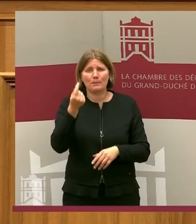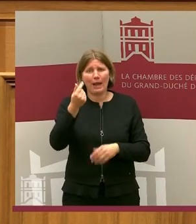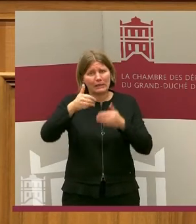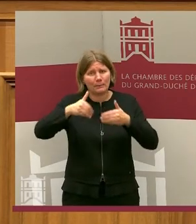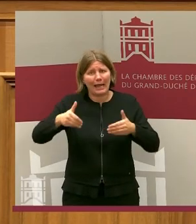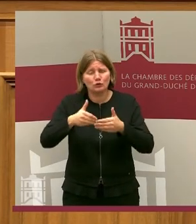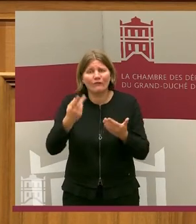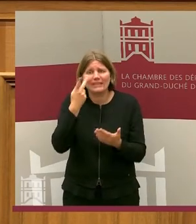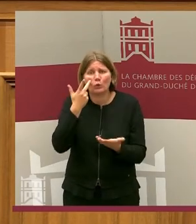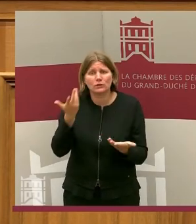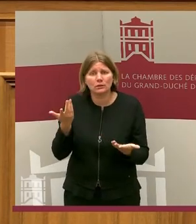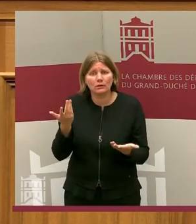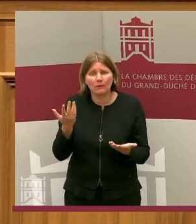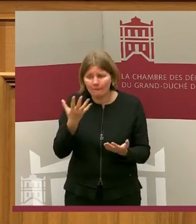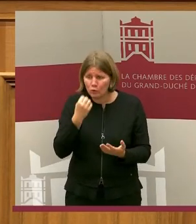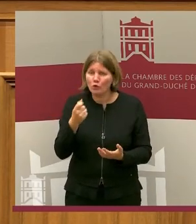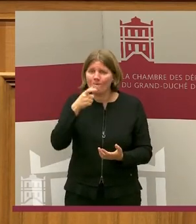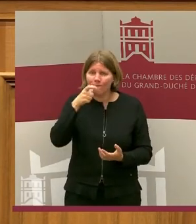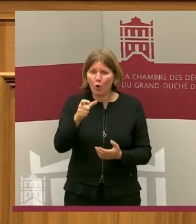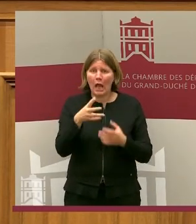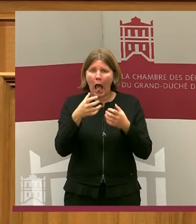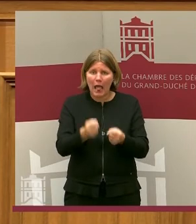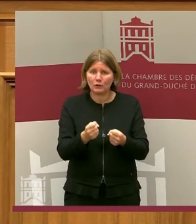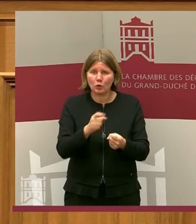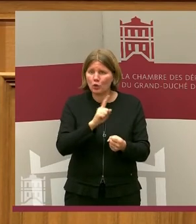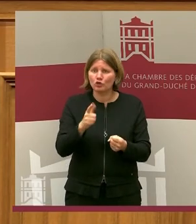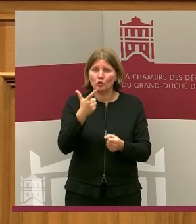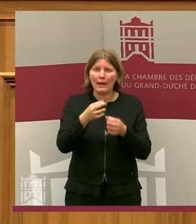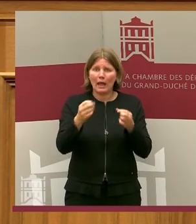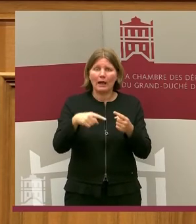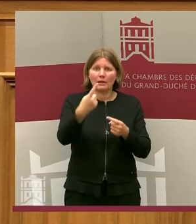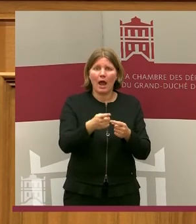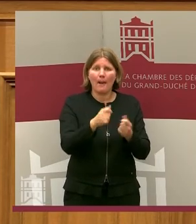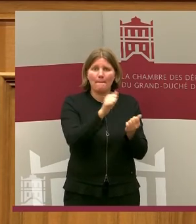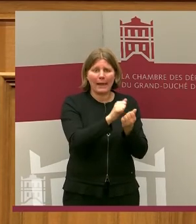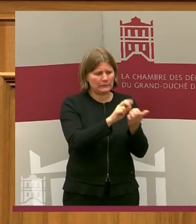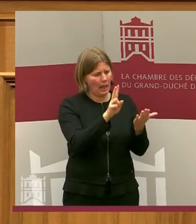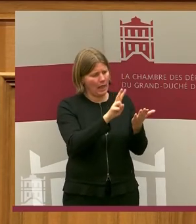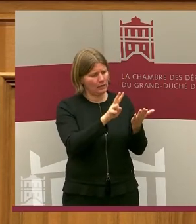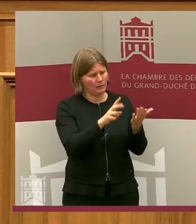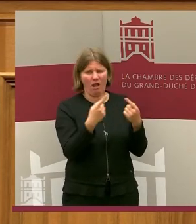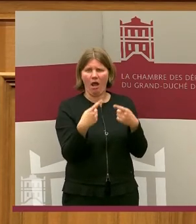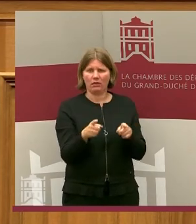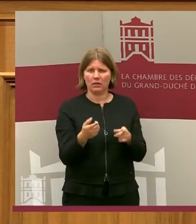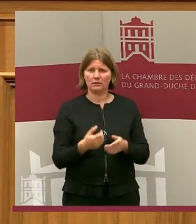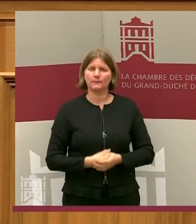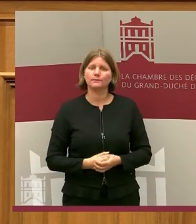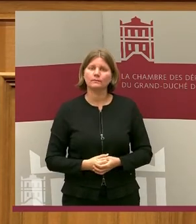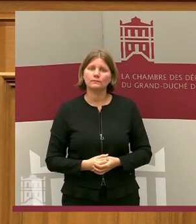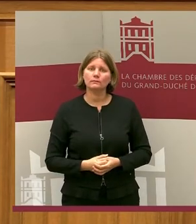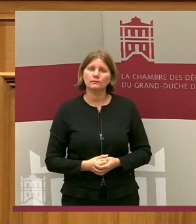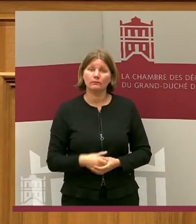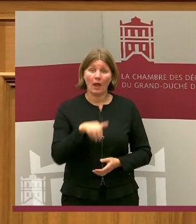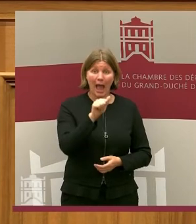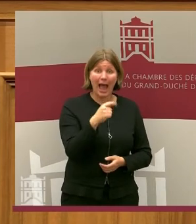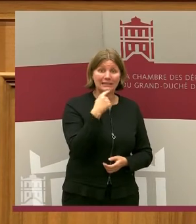Chambre hält. Und nicht zwei Tage drauf aus der Presse gewohnt gehen, dass es drin ähnlich war. Was auch so in der B